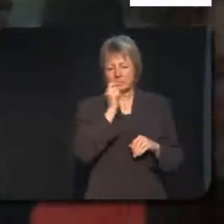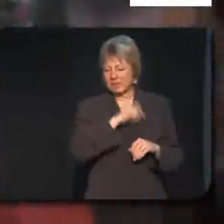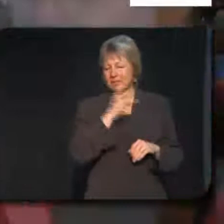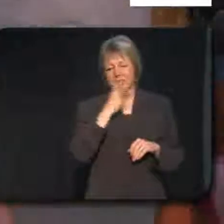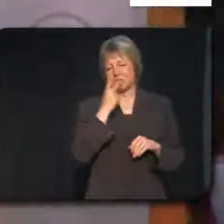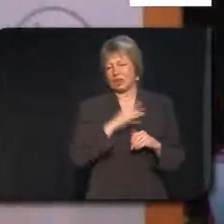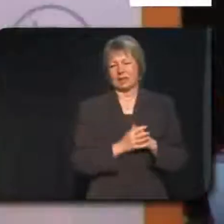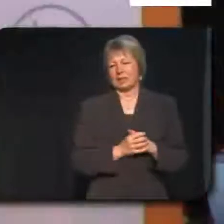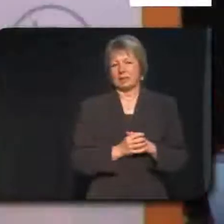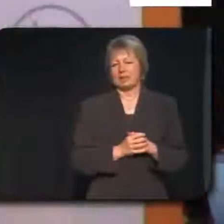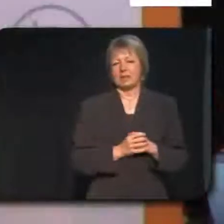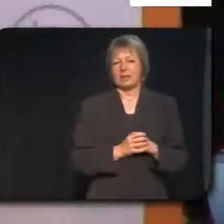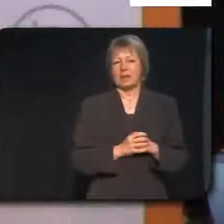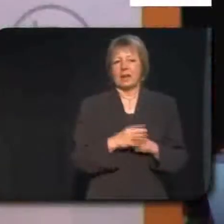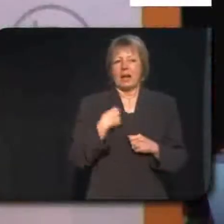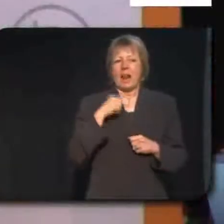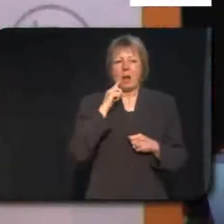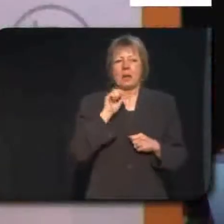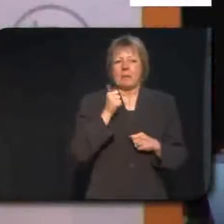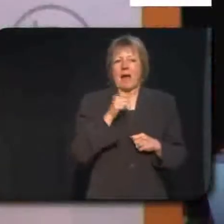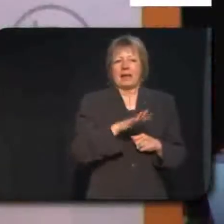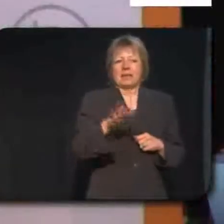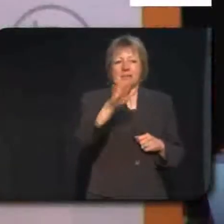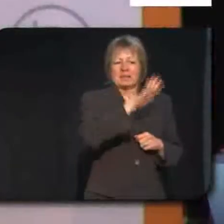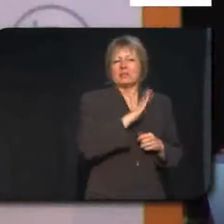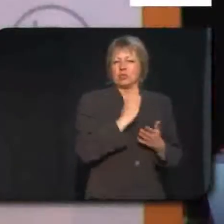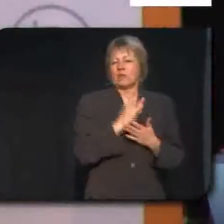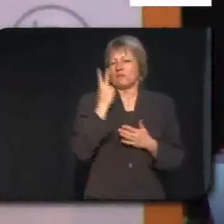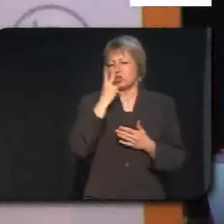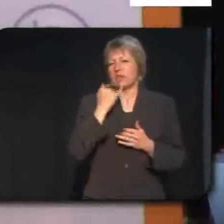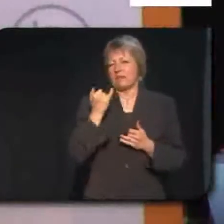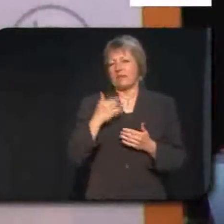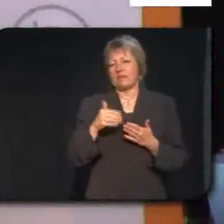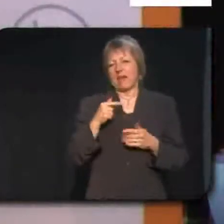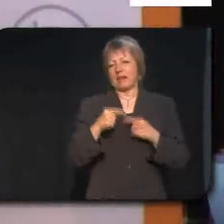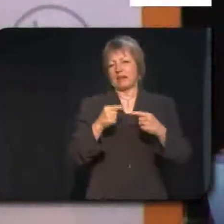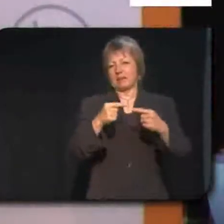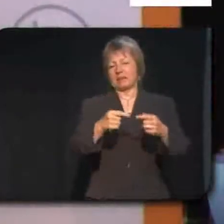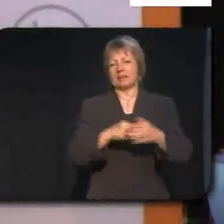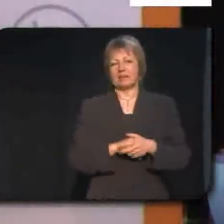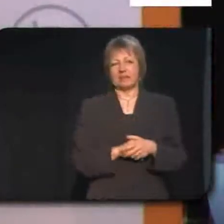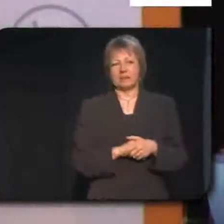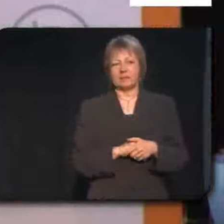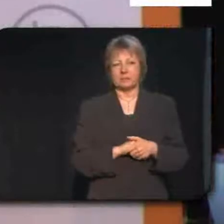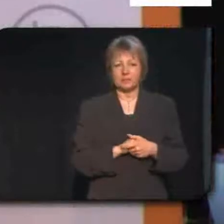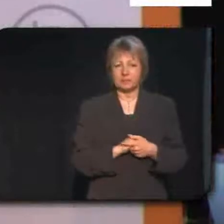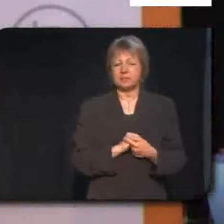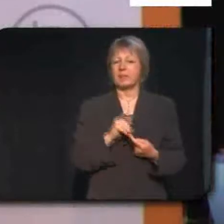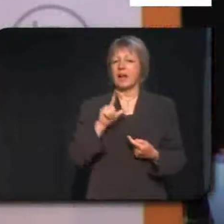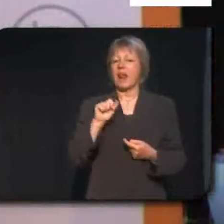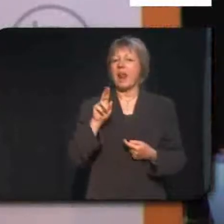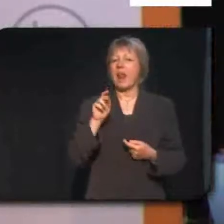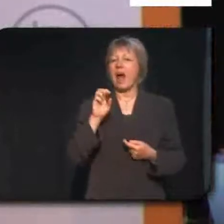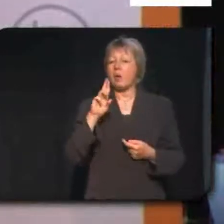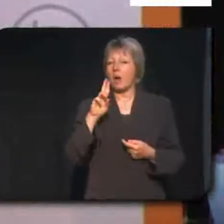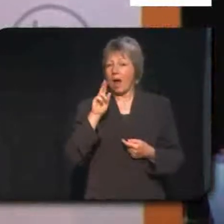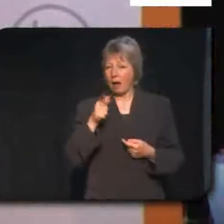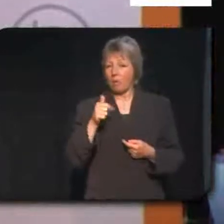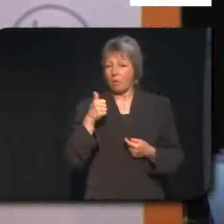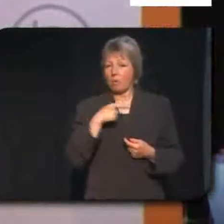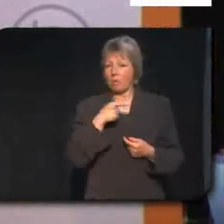ich glaube ein Großteil der Versammlung hat verstanden wie wir weitermachen der Herr Lauer hat auch noch einen johantrag